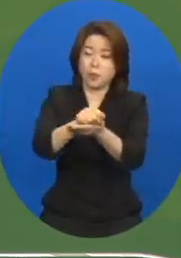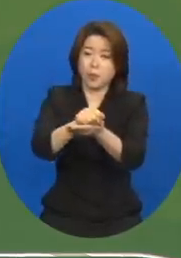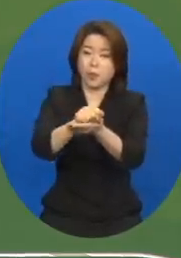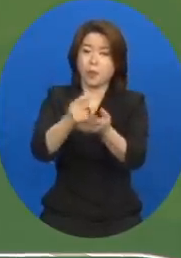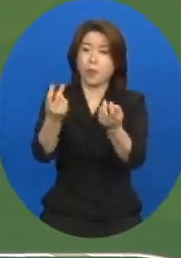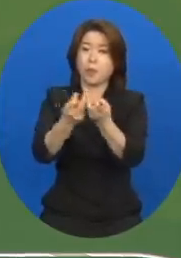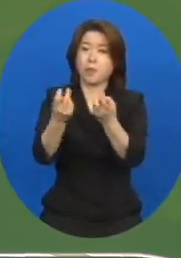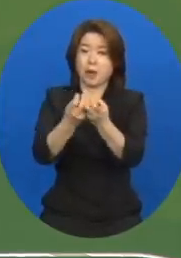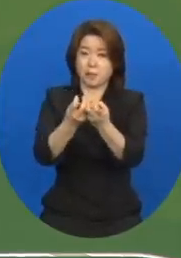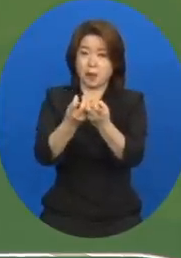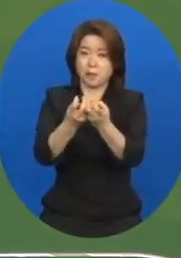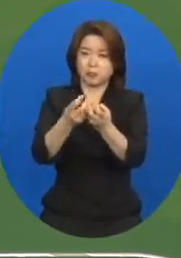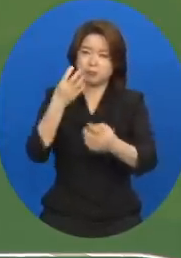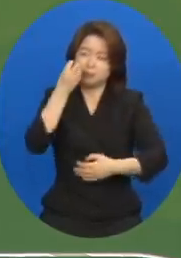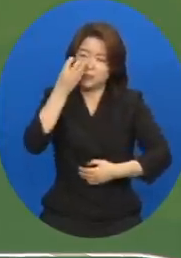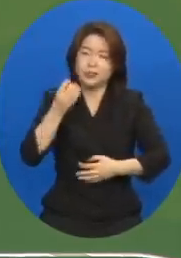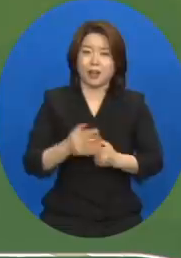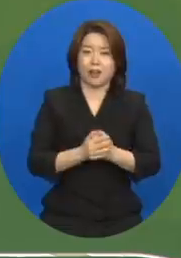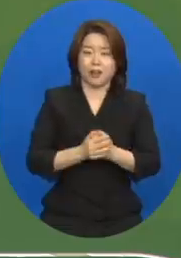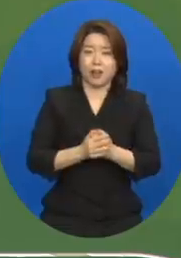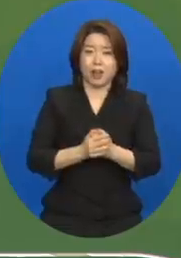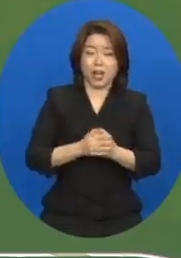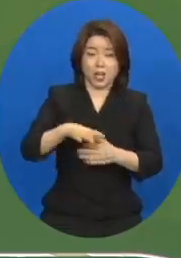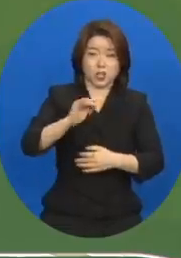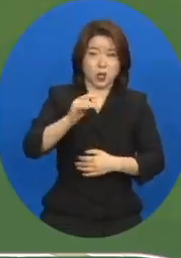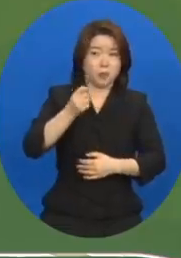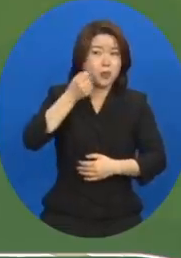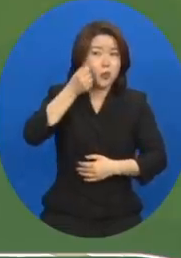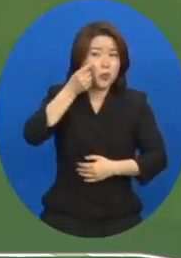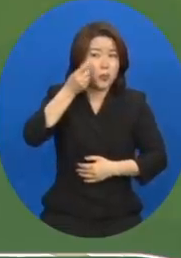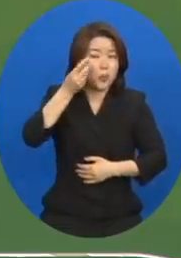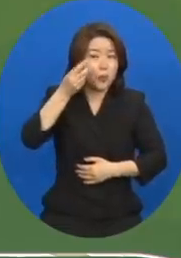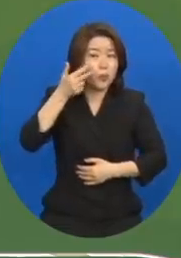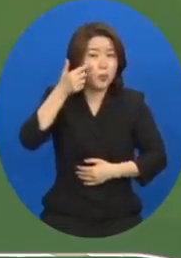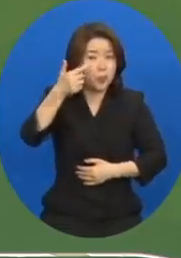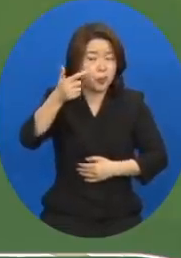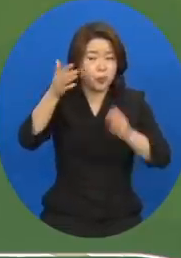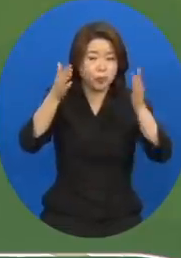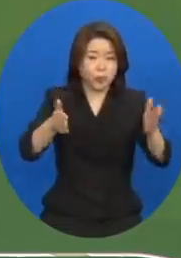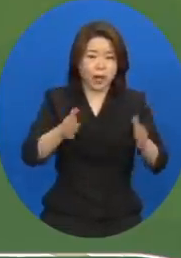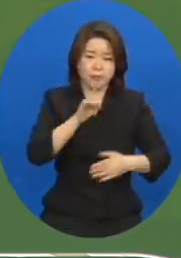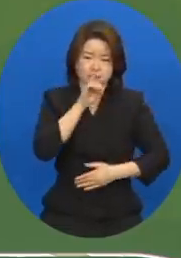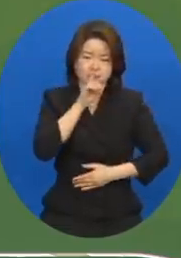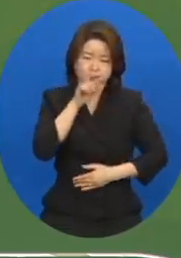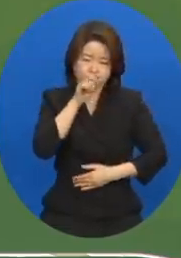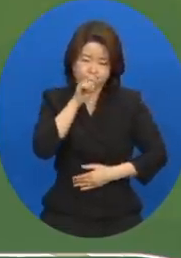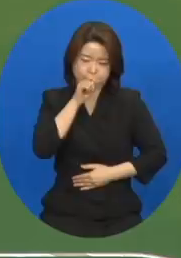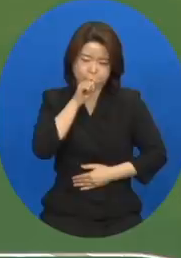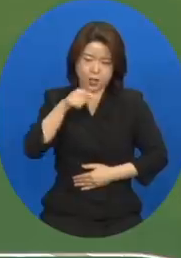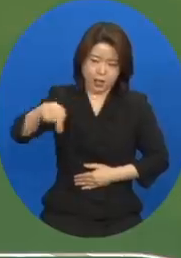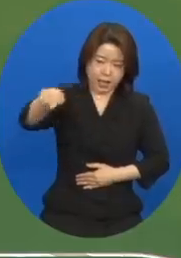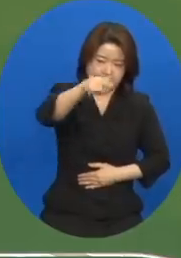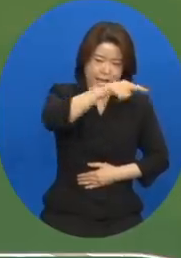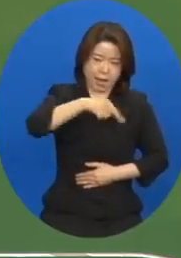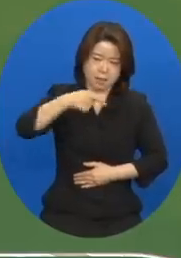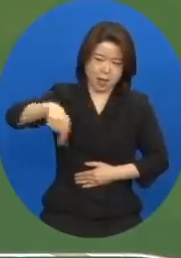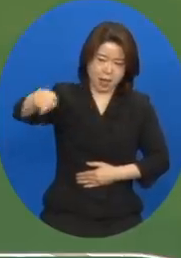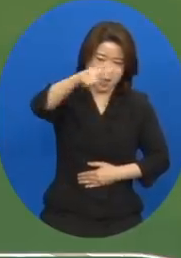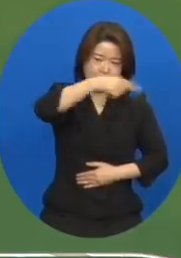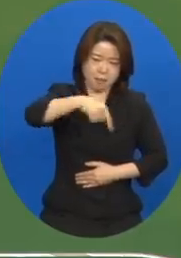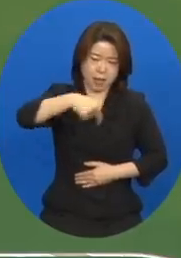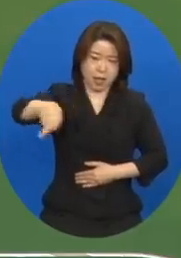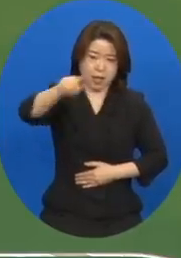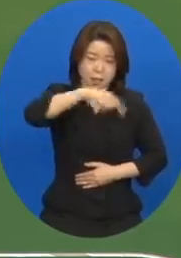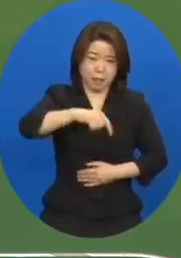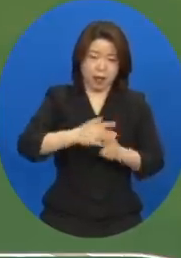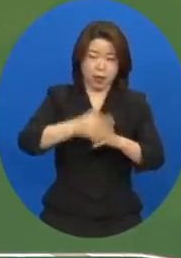엿새 동안은 매일 아무 말하지 않고 그 성을 한 바퀴 돌고 그렇게 여섯째를 돌고